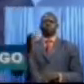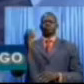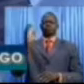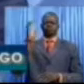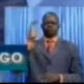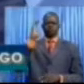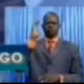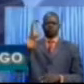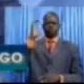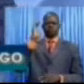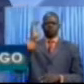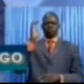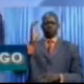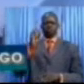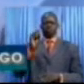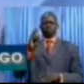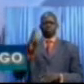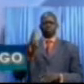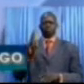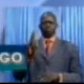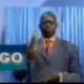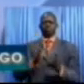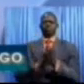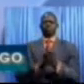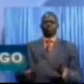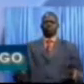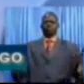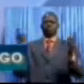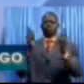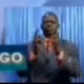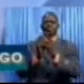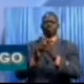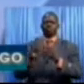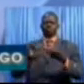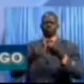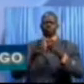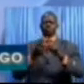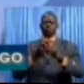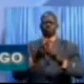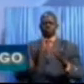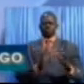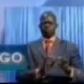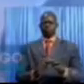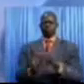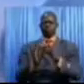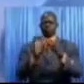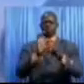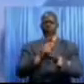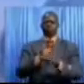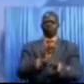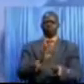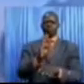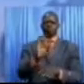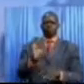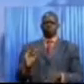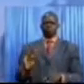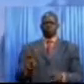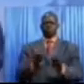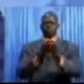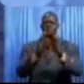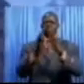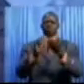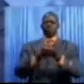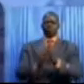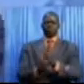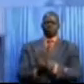conférence au sommet du traité d'amitié et de coopération Côte d'Ivoire-Burkina Faso s'est ouverte